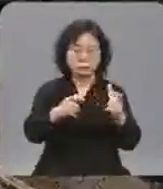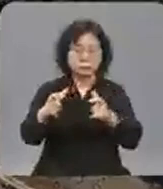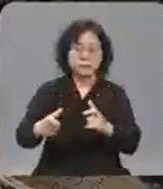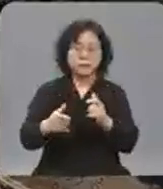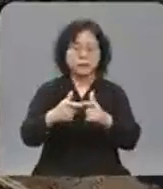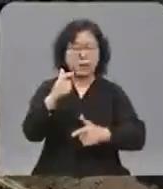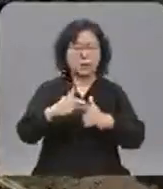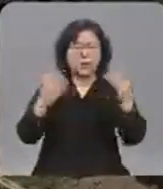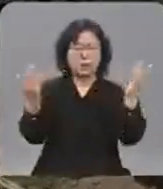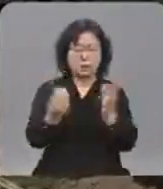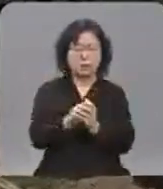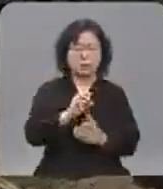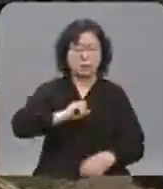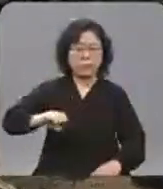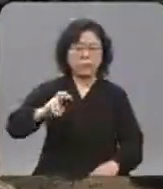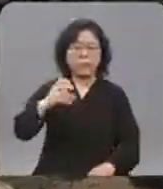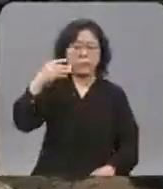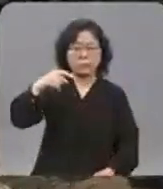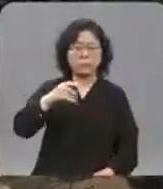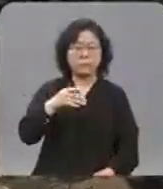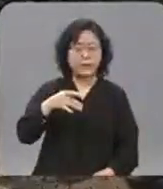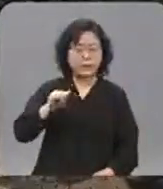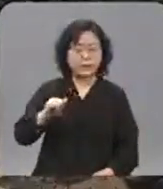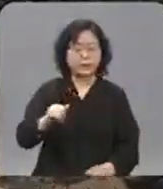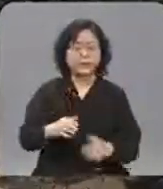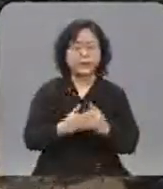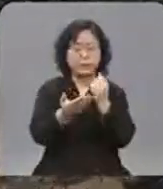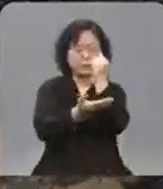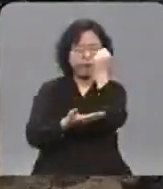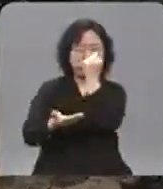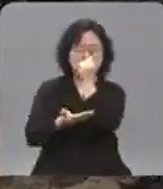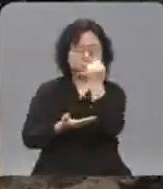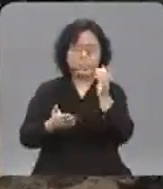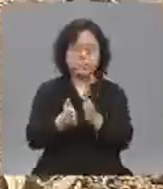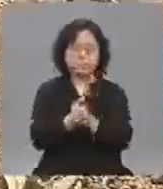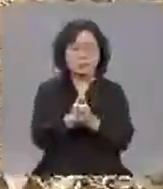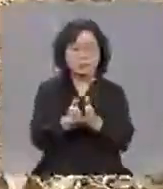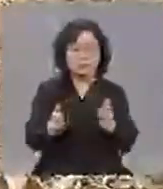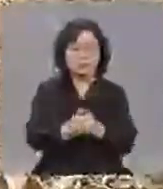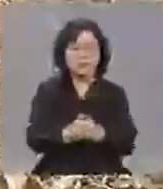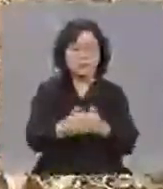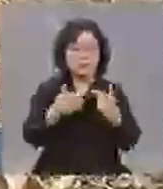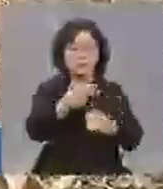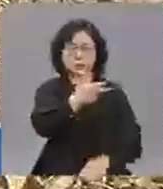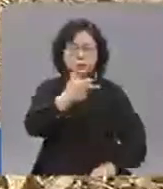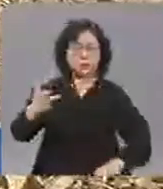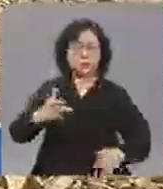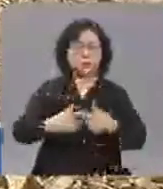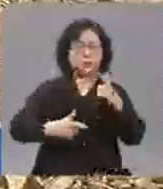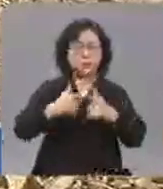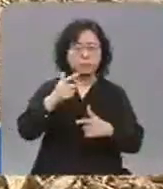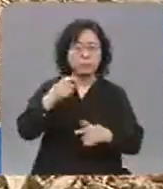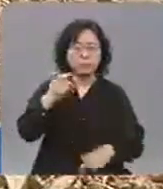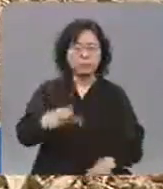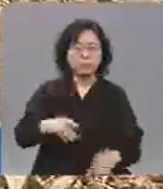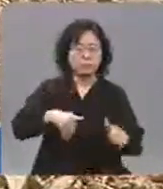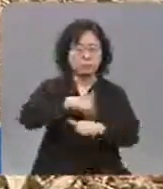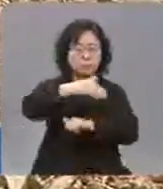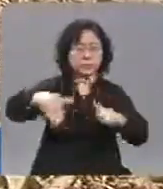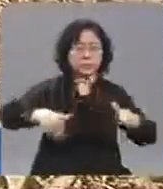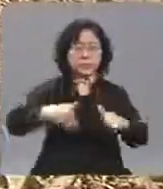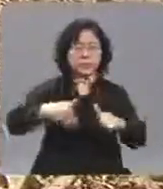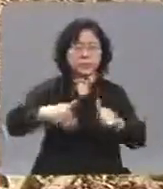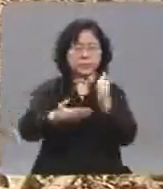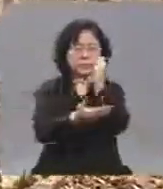나무 전체를 제거하는 모두배기로 대규모 벌채가 이루어진 겁니다. 이렇게 큰 아름드리를 비롯해 이 일대에서